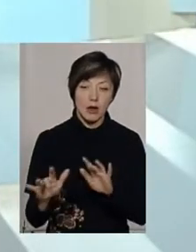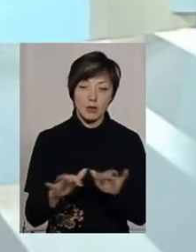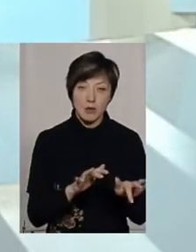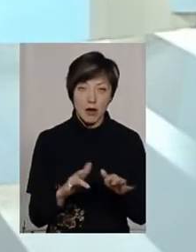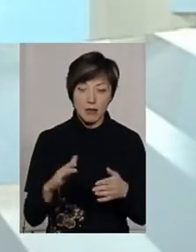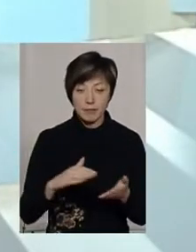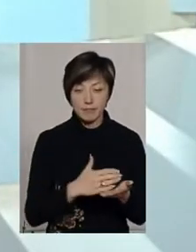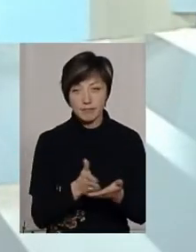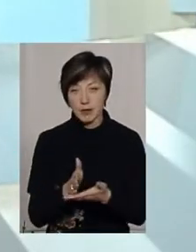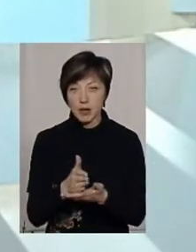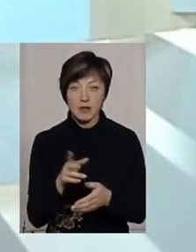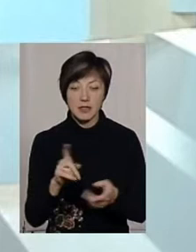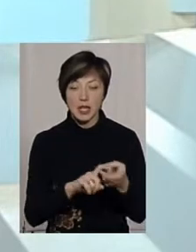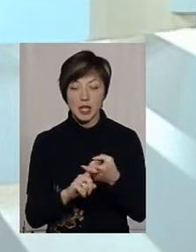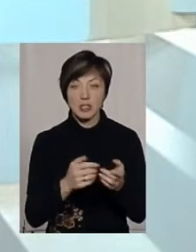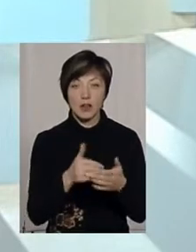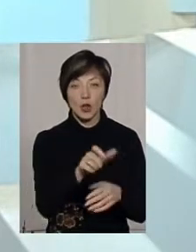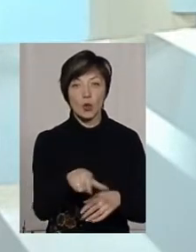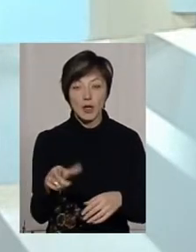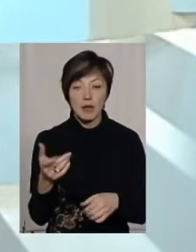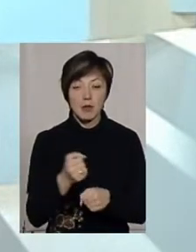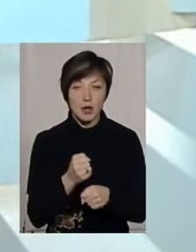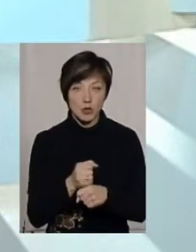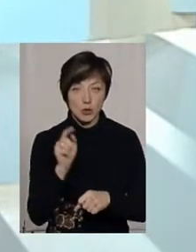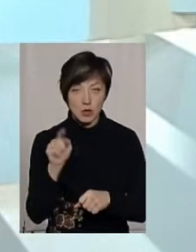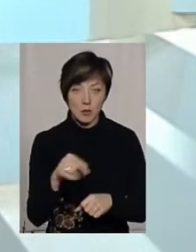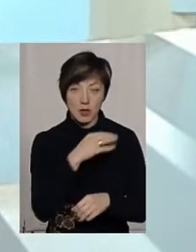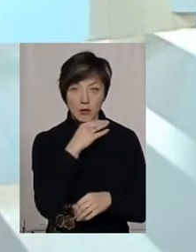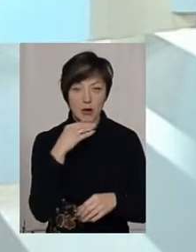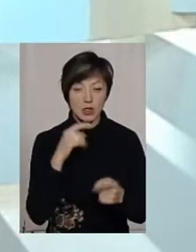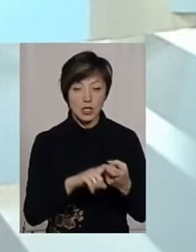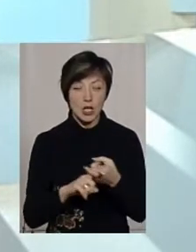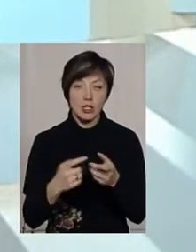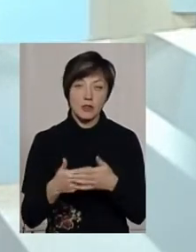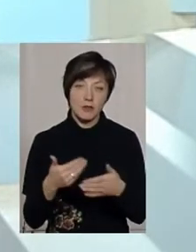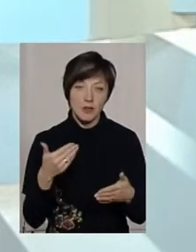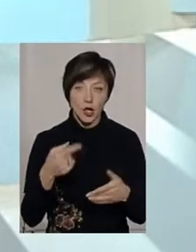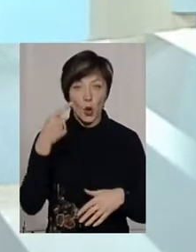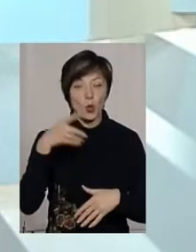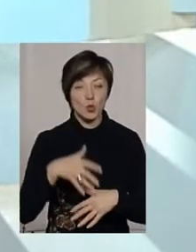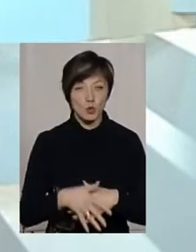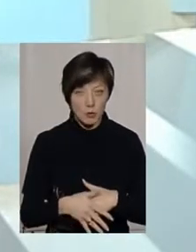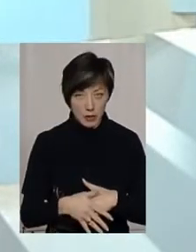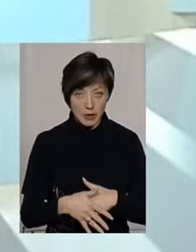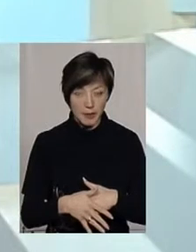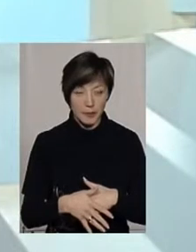справу, залежить від тих людей, які там працюють, і залежить в багатьох випадках від